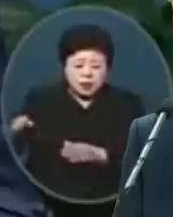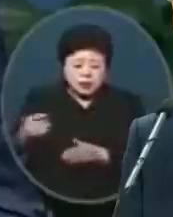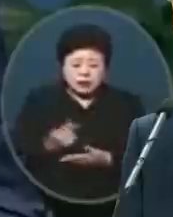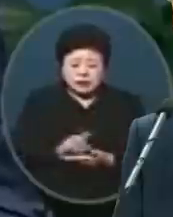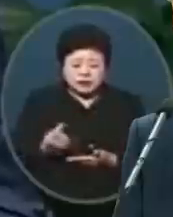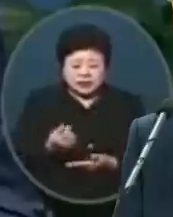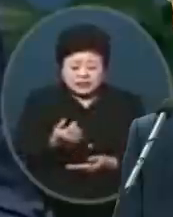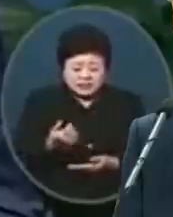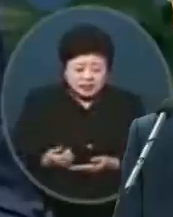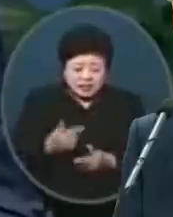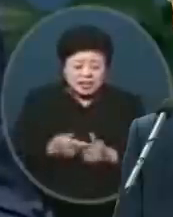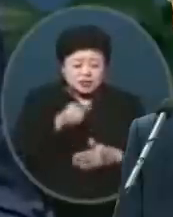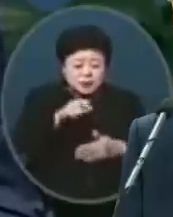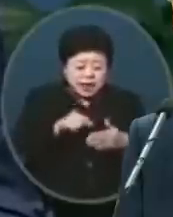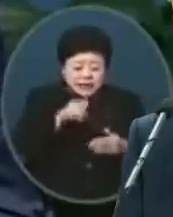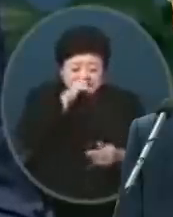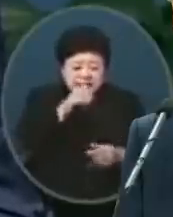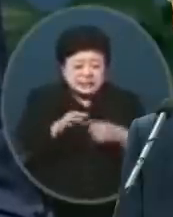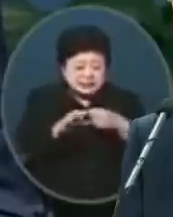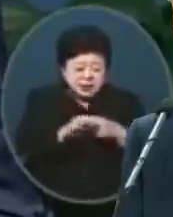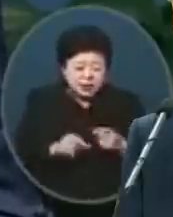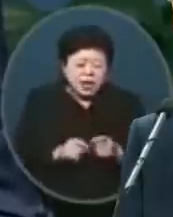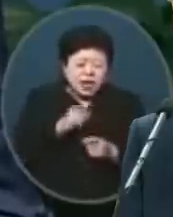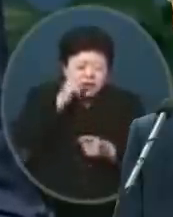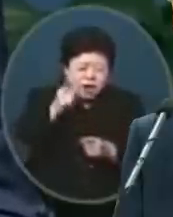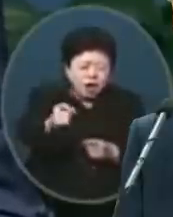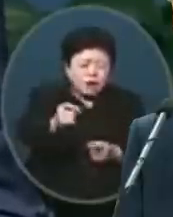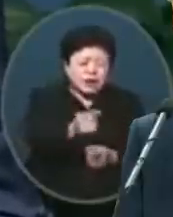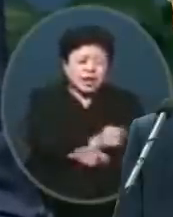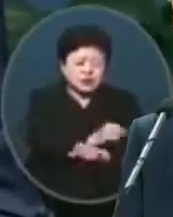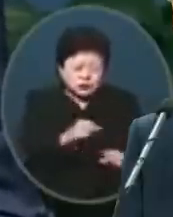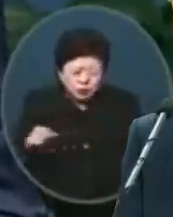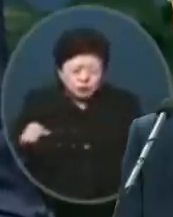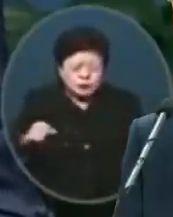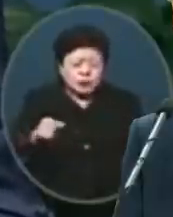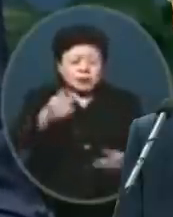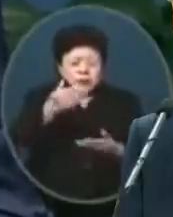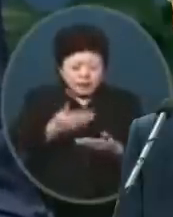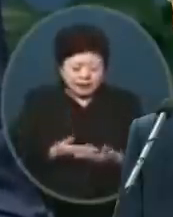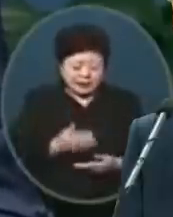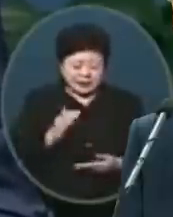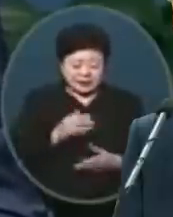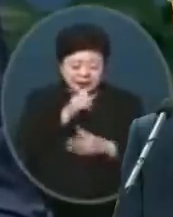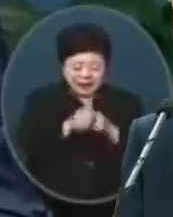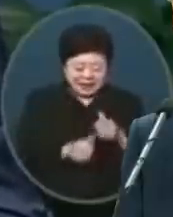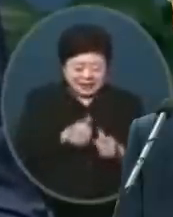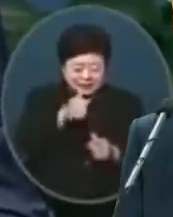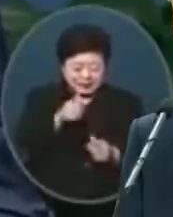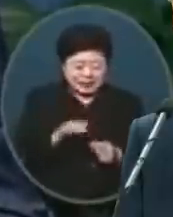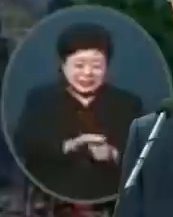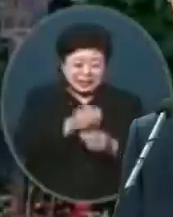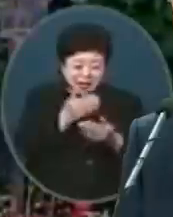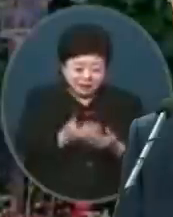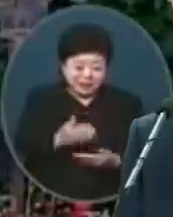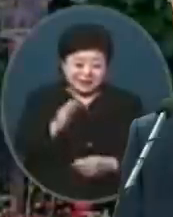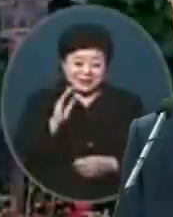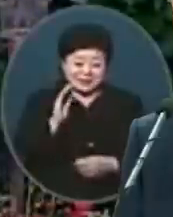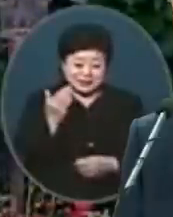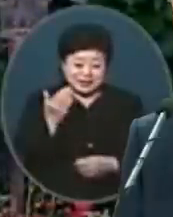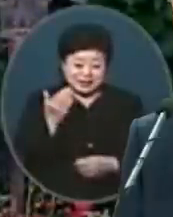전에 예수님 안에 있는 이상 영원한 용서를 받고 하나님께 사랑을 받을 수 있는